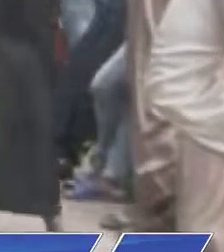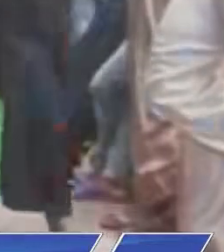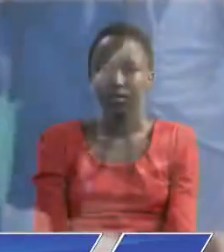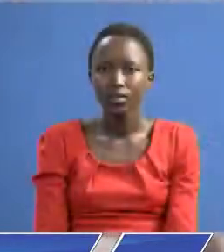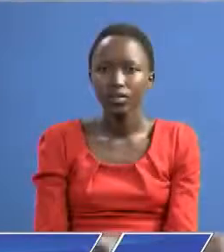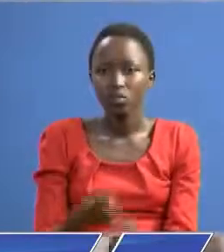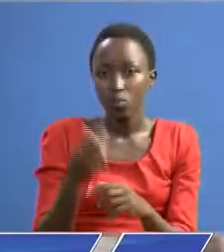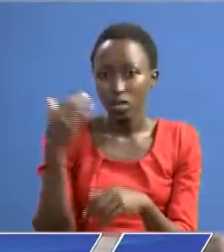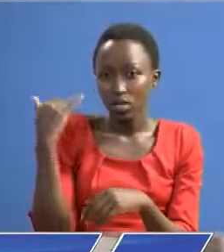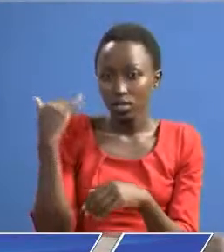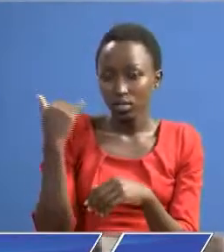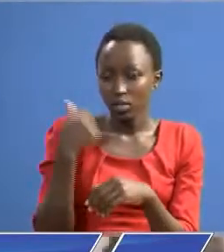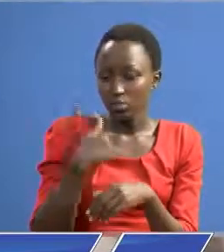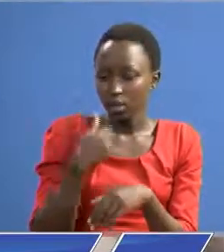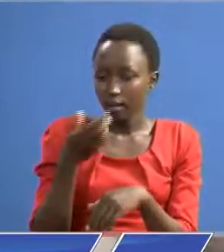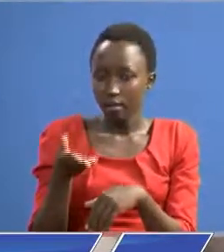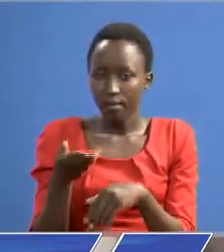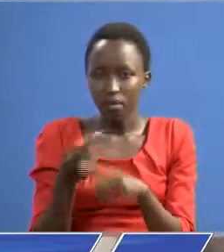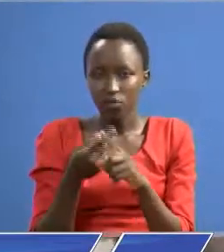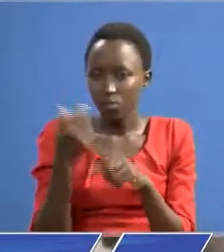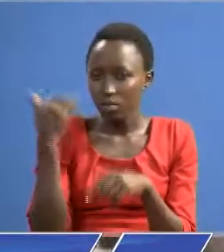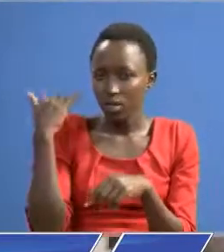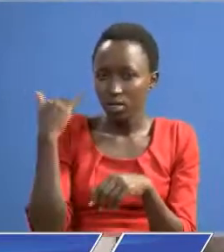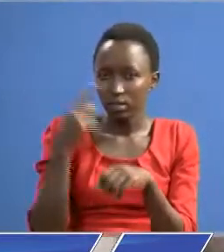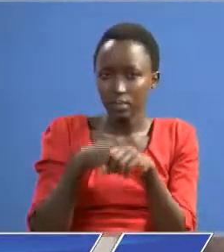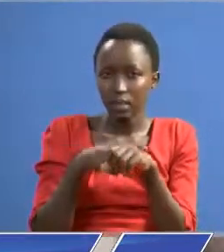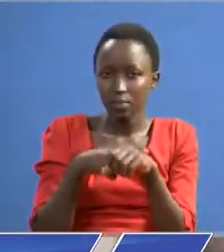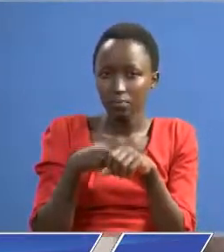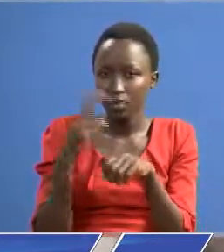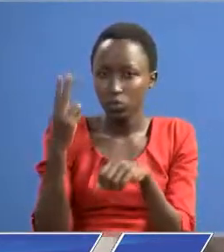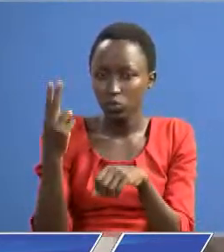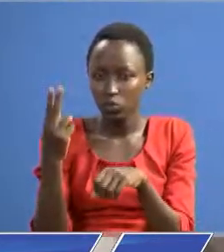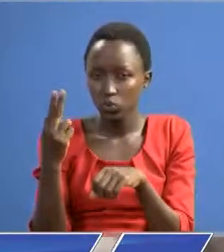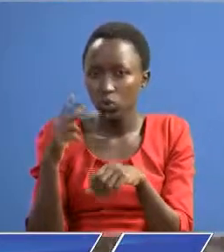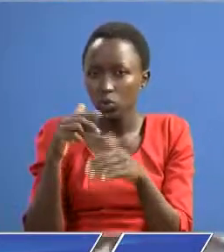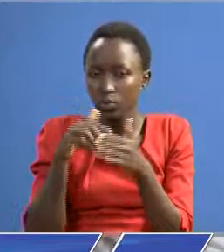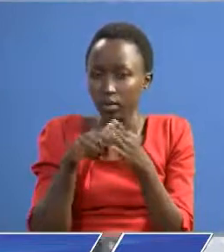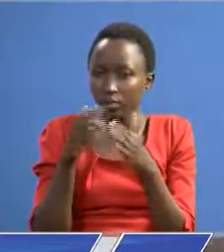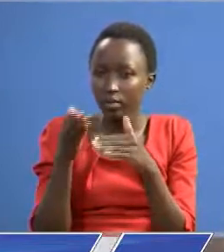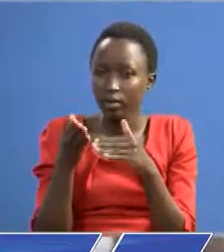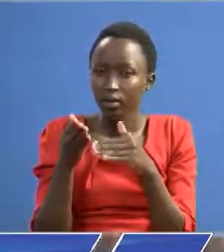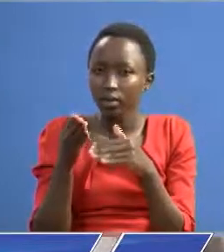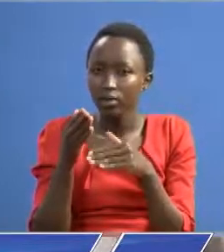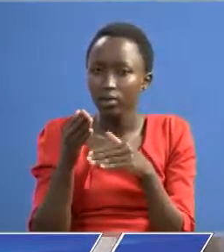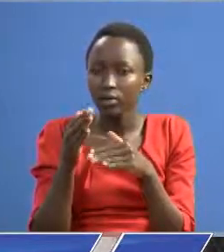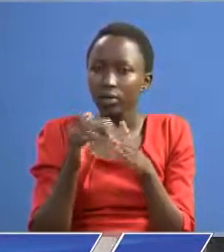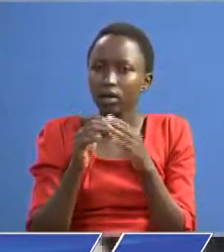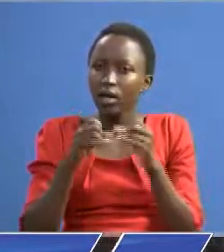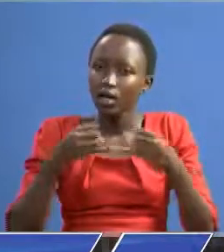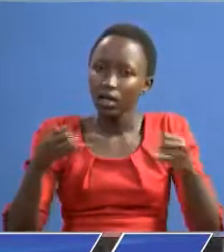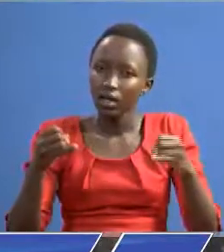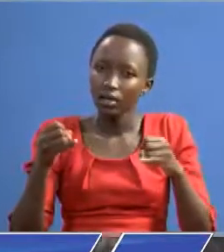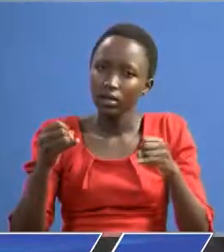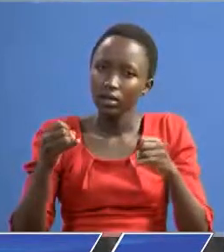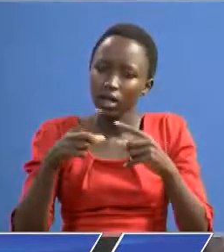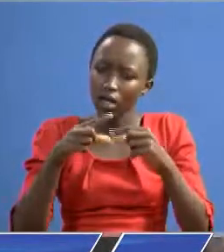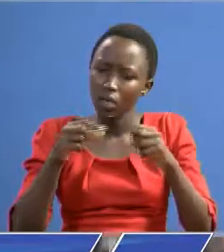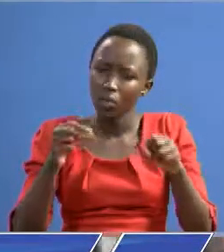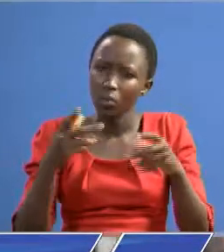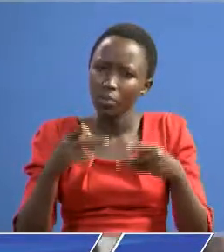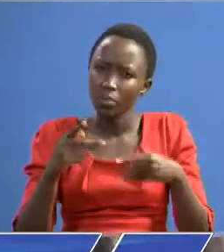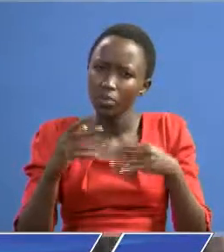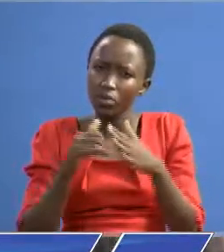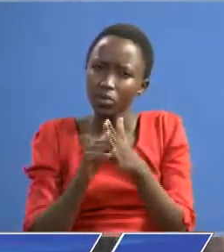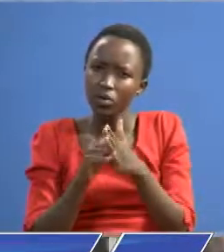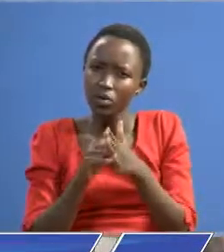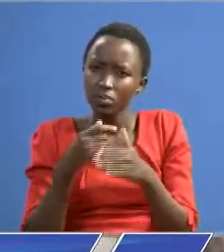Shughuli kutoka jana, mimi niko hapa, nilikuja tangu jana saa nane, nimekesha hapa. Foreni bado ni kubwa, watu ni wengi, na saa ile